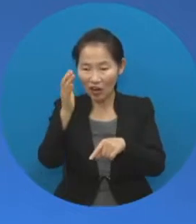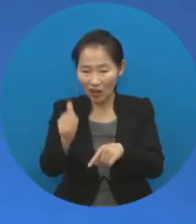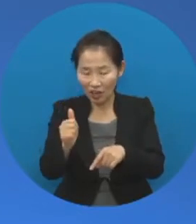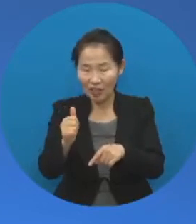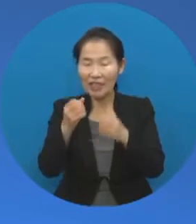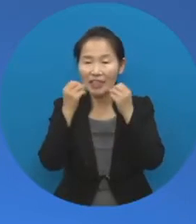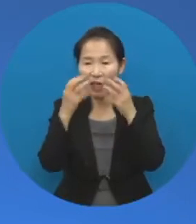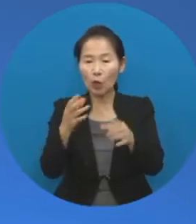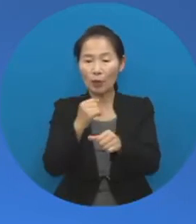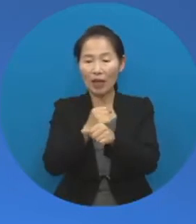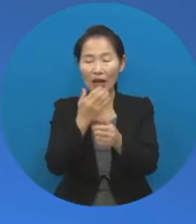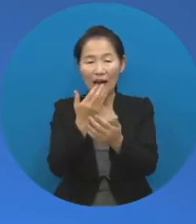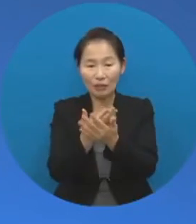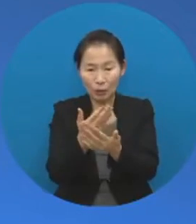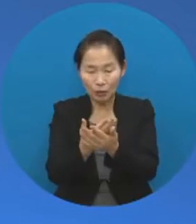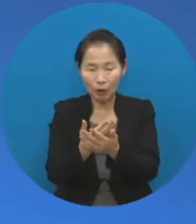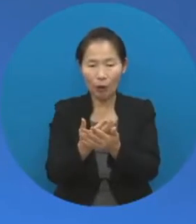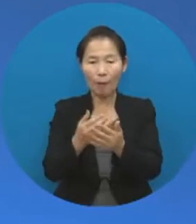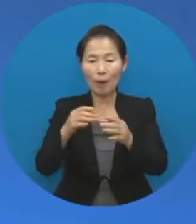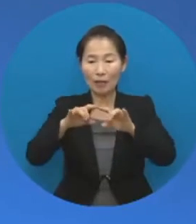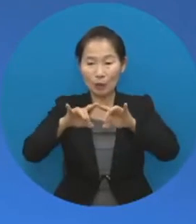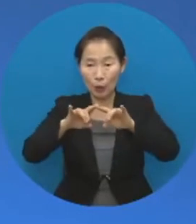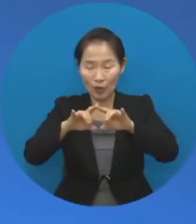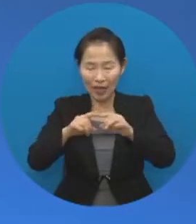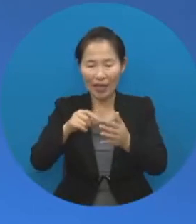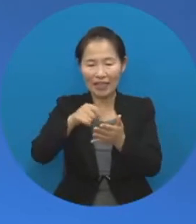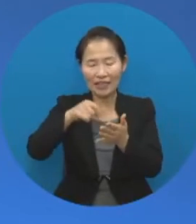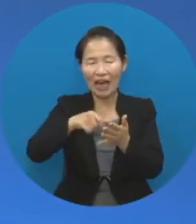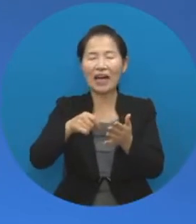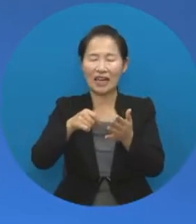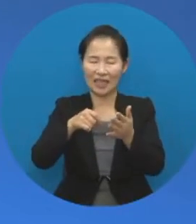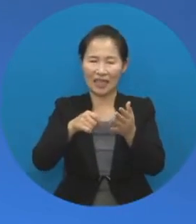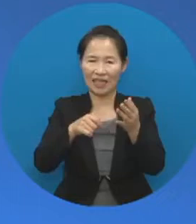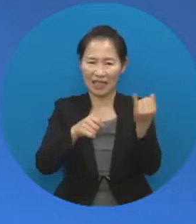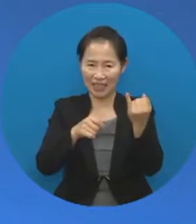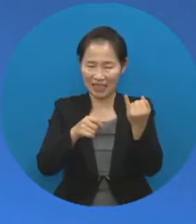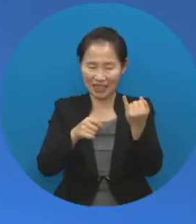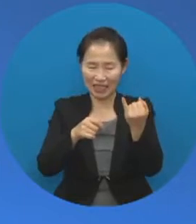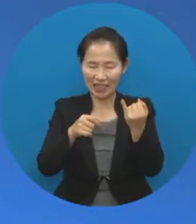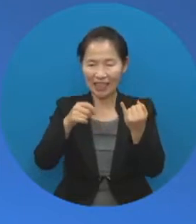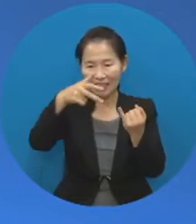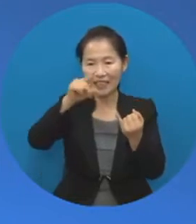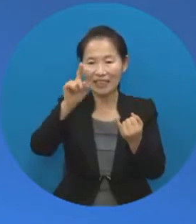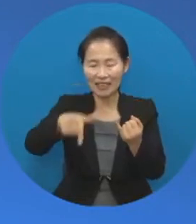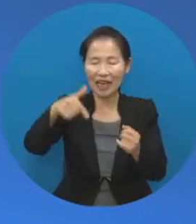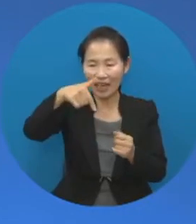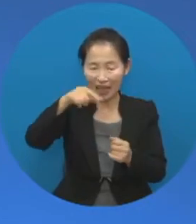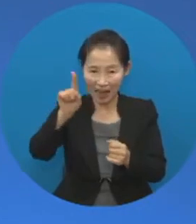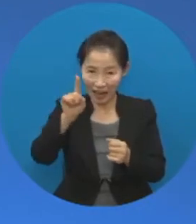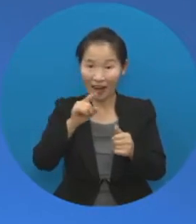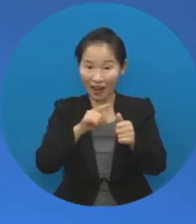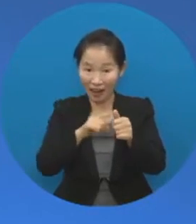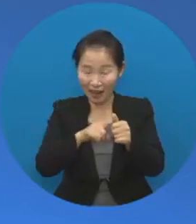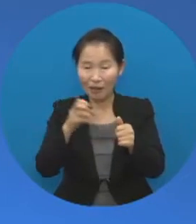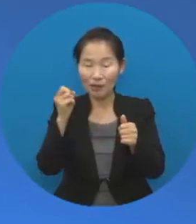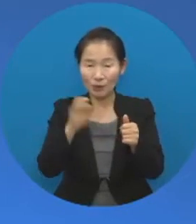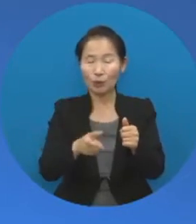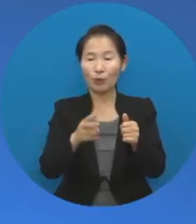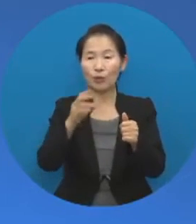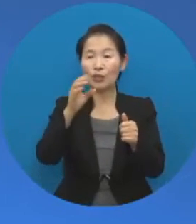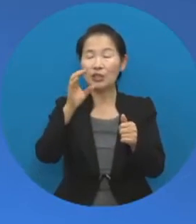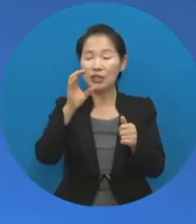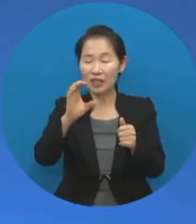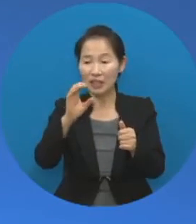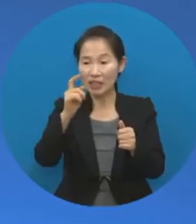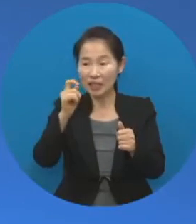방송작가, 그리고 또 어떤 자매가 그 CTS 내가 매일 기쁘게 방송작가인 거예요. CTS와 CBS의 방송작가가